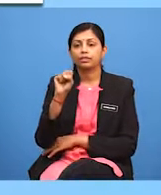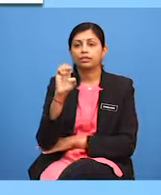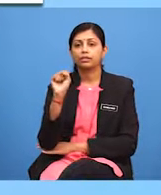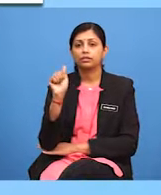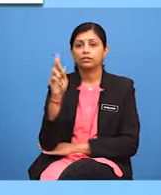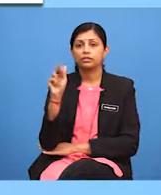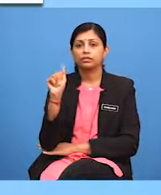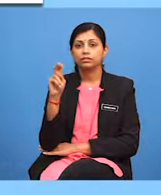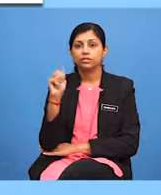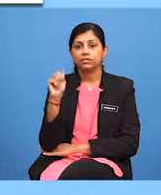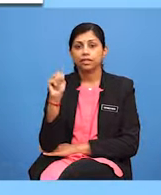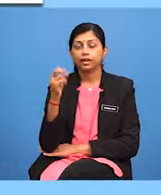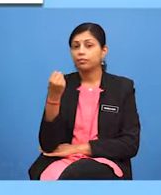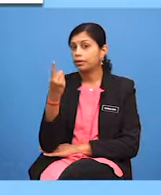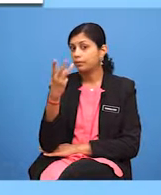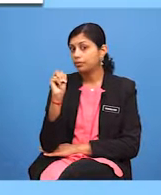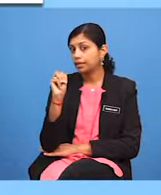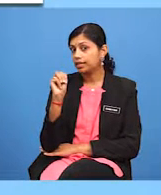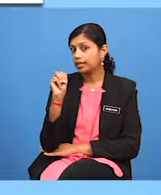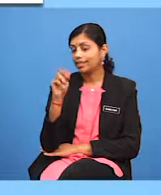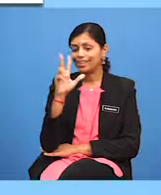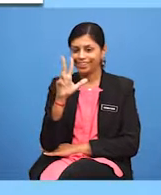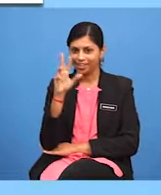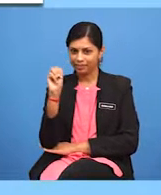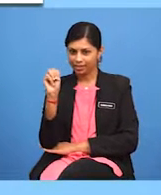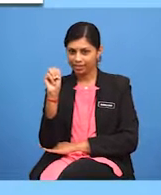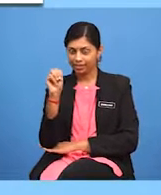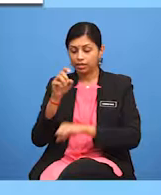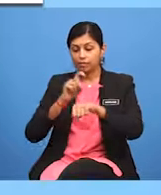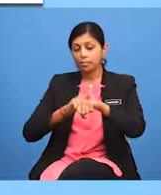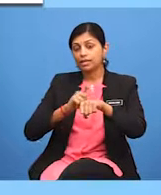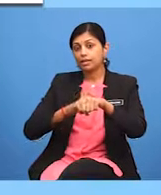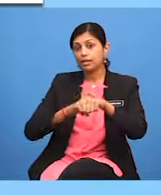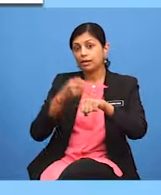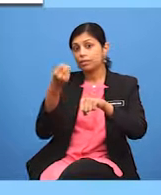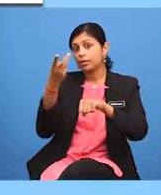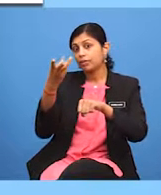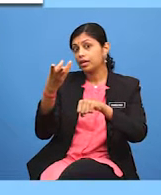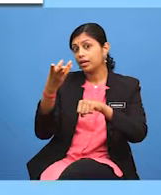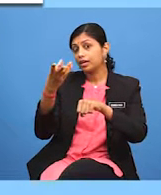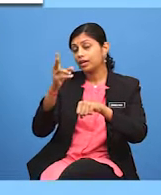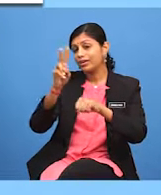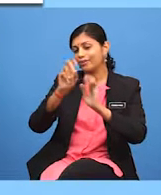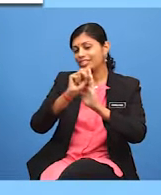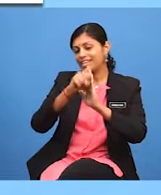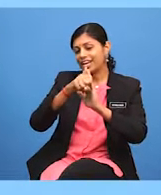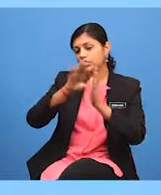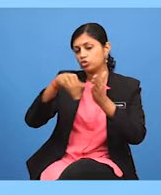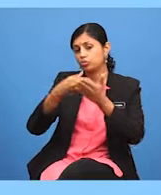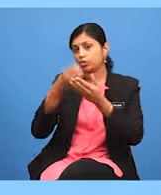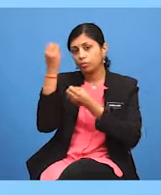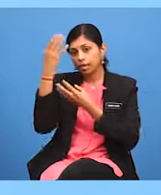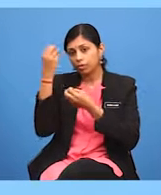objek 3 meter. Dan masa untuk mengangkat objek 2 saat.